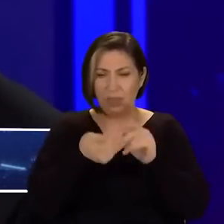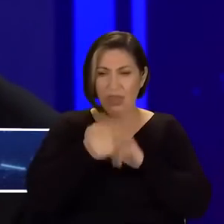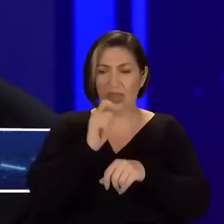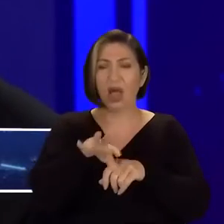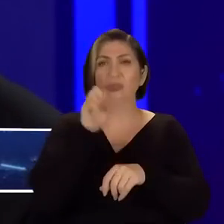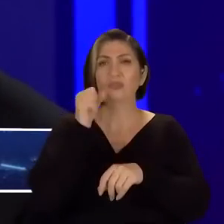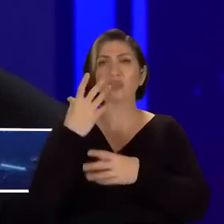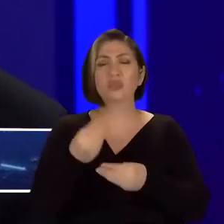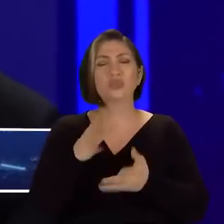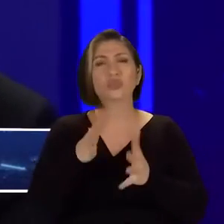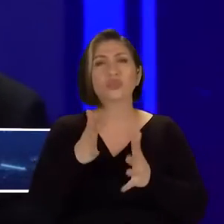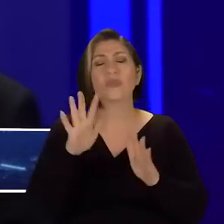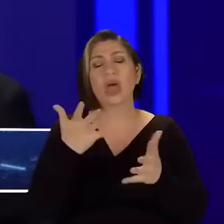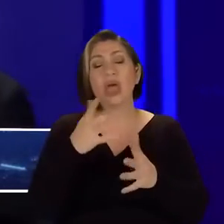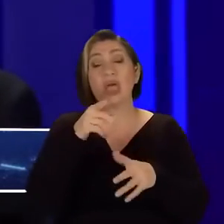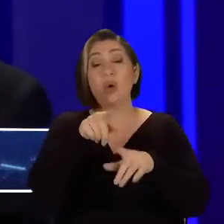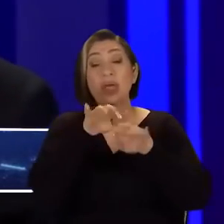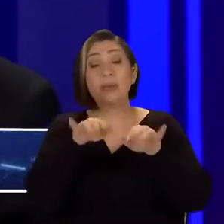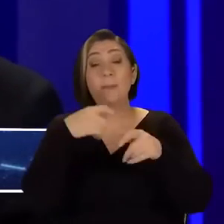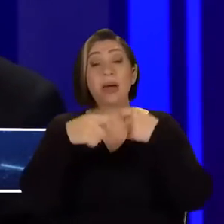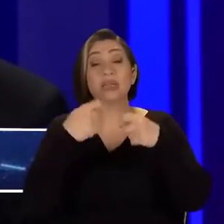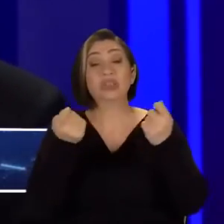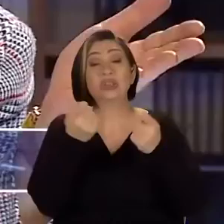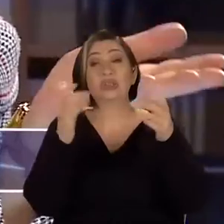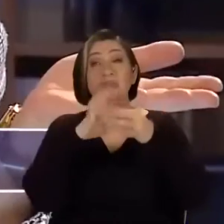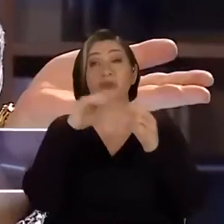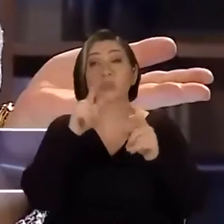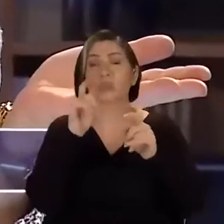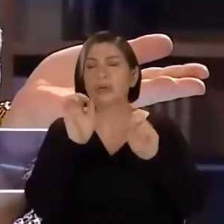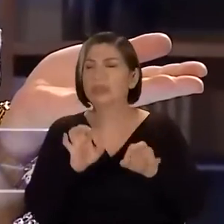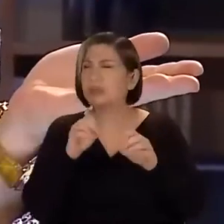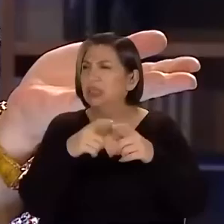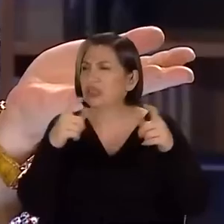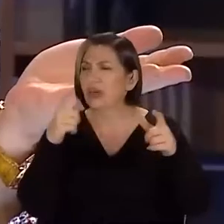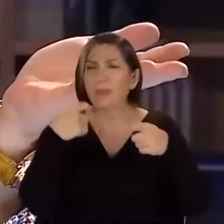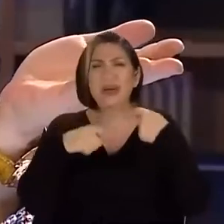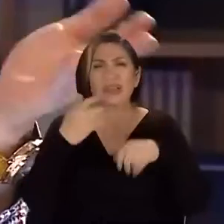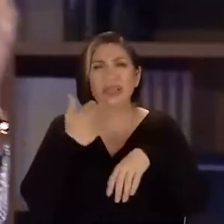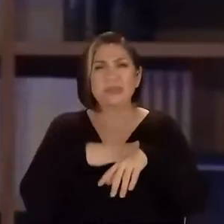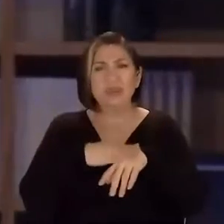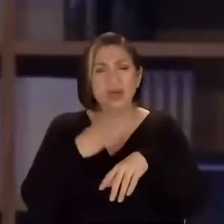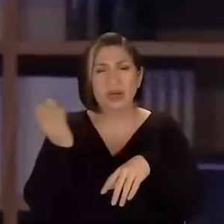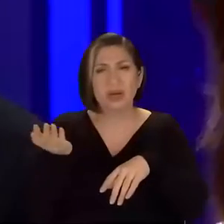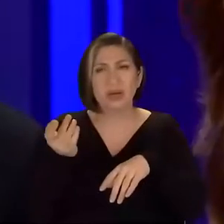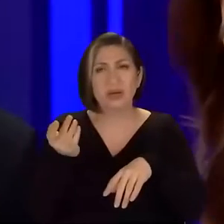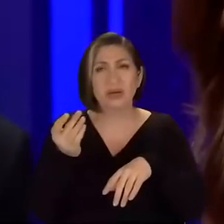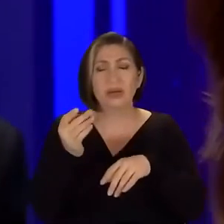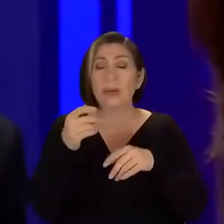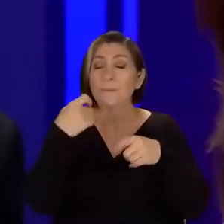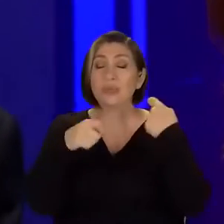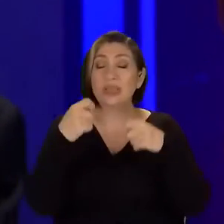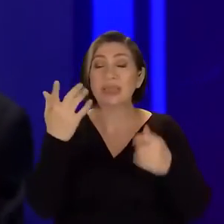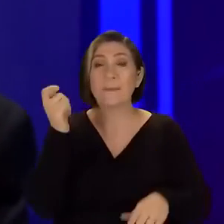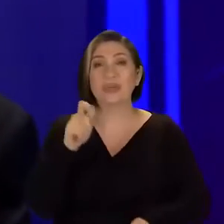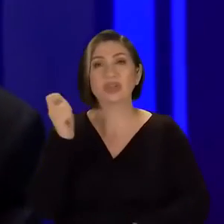üretmiş oluyorsunuz ya da yazılım bankanın yaptığı işlemi yapmış oluyorsunuz. Aman başladıysa gelişir. Ne yapacak bankacılar? Fintech. İşte bankacılar da ne